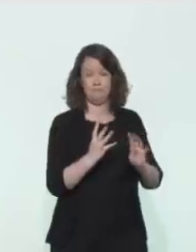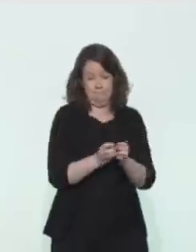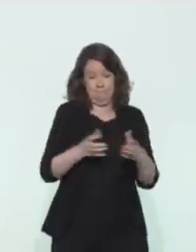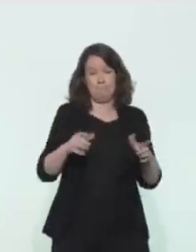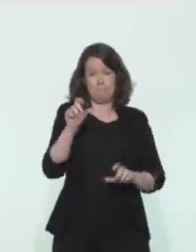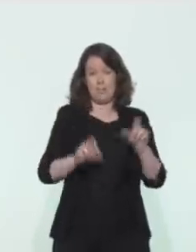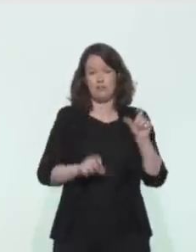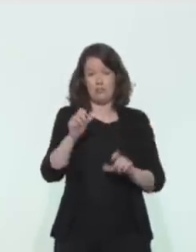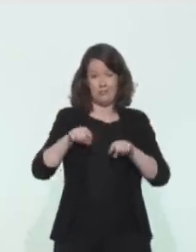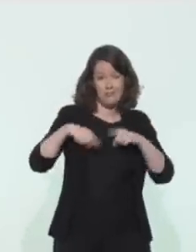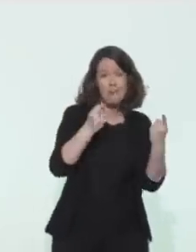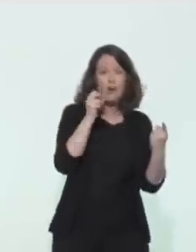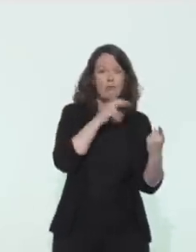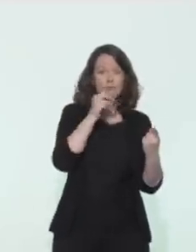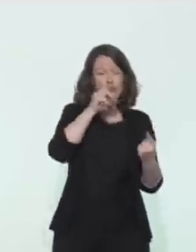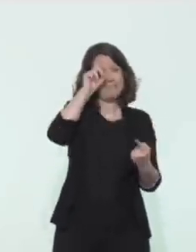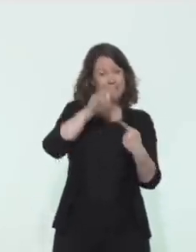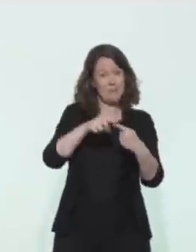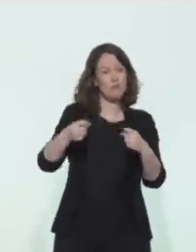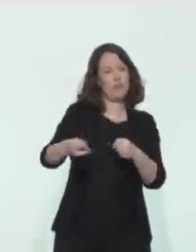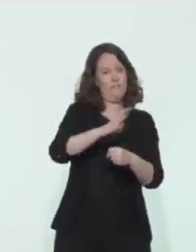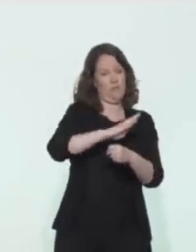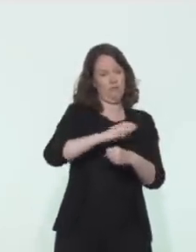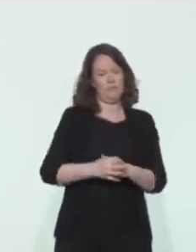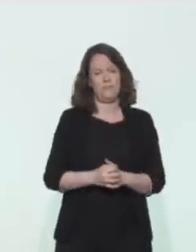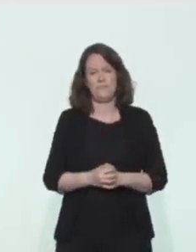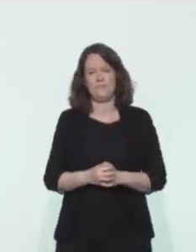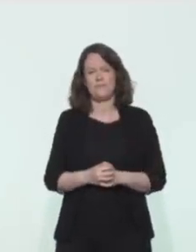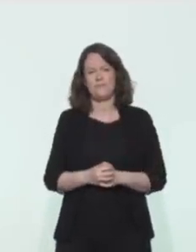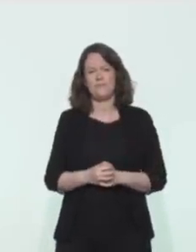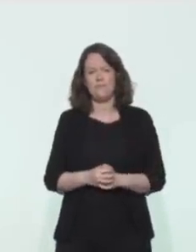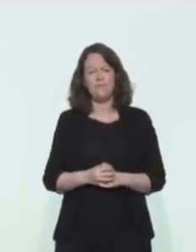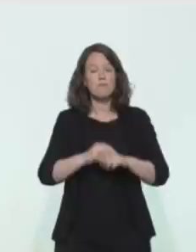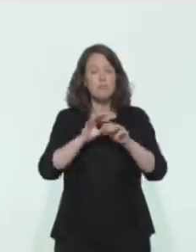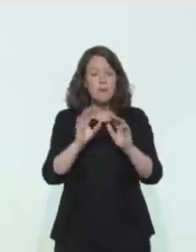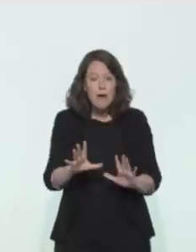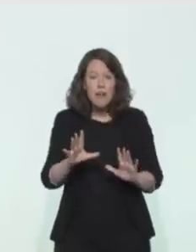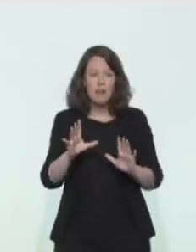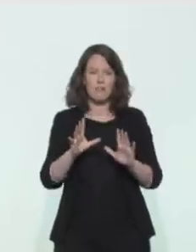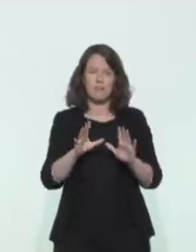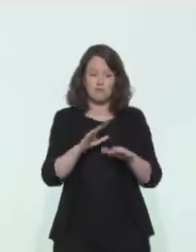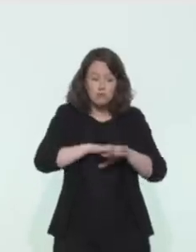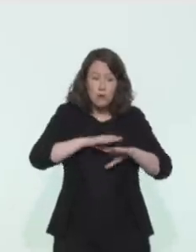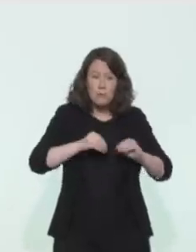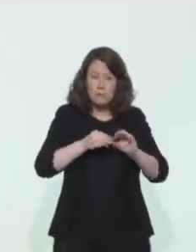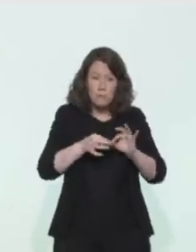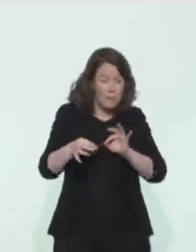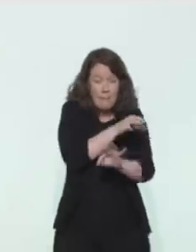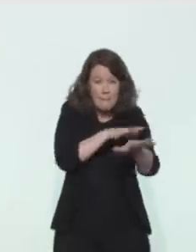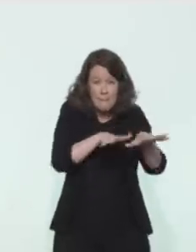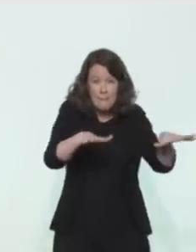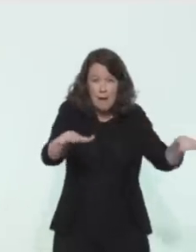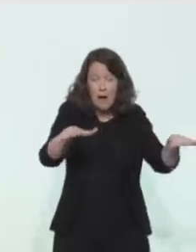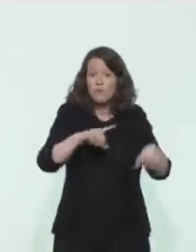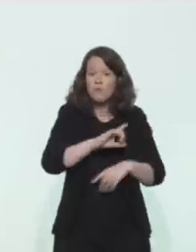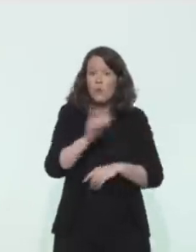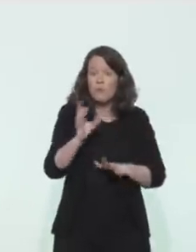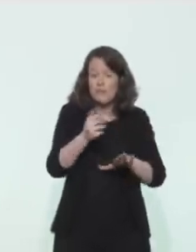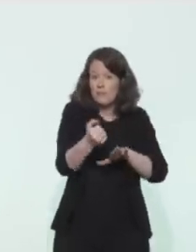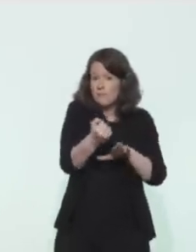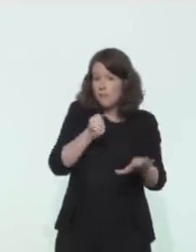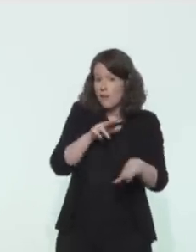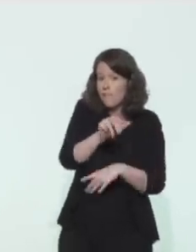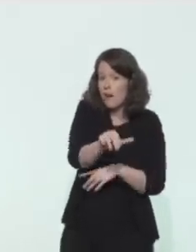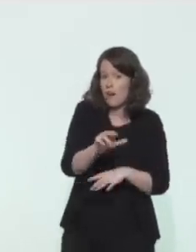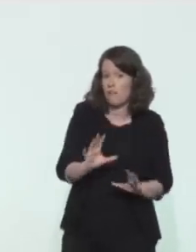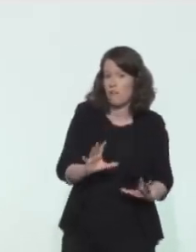suspicion de coronavirus, ce qui ne veut pas nécessairement dire que l'activité épidémique a vocation à rester intense ou à